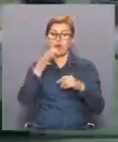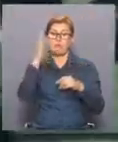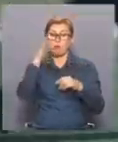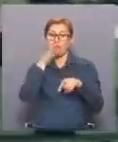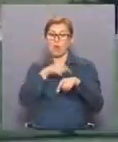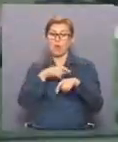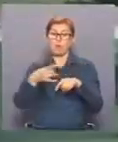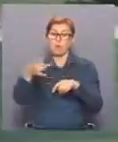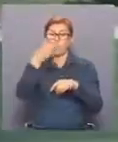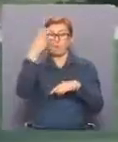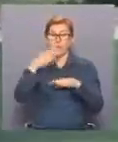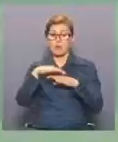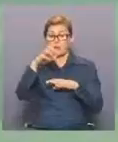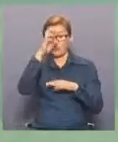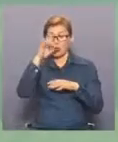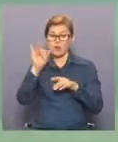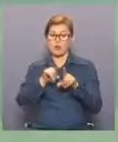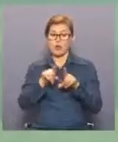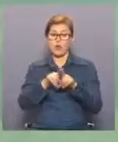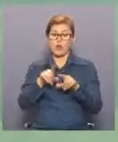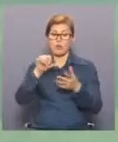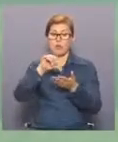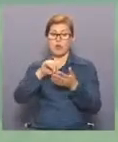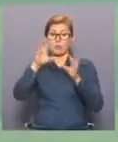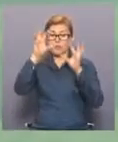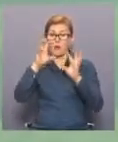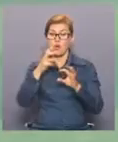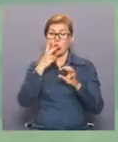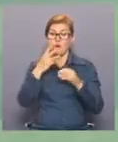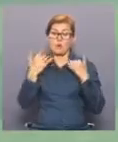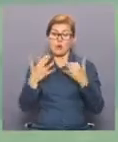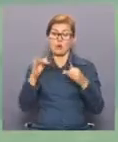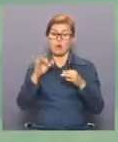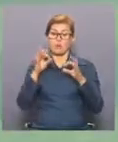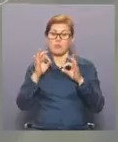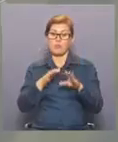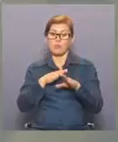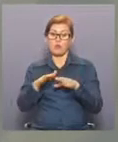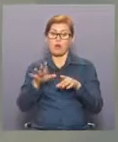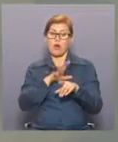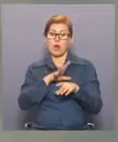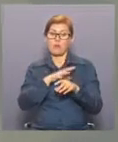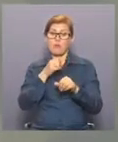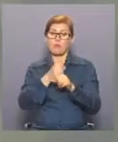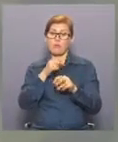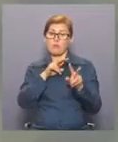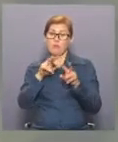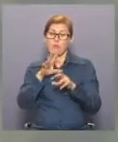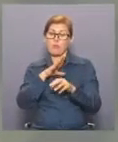уақытта аудандық әкімдік мемлекеттік рәміздерге қатысты заңда көрсетілген талаптардың дұрыс орындалуын қатаң бақылауға